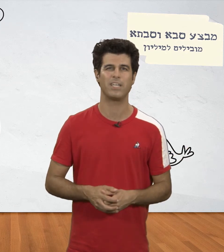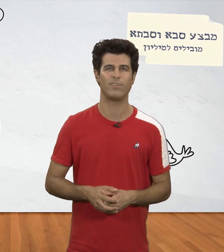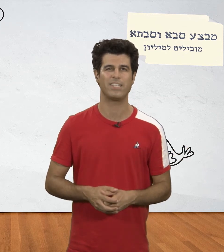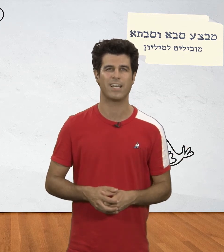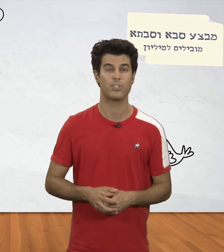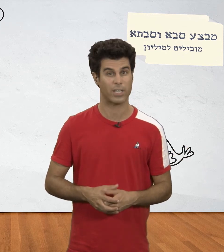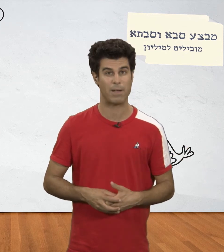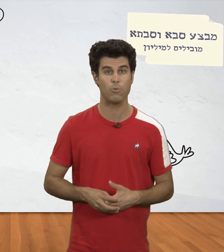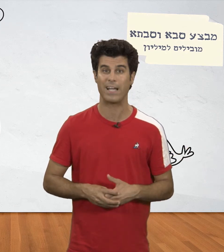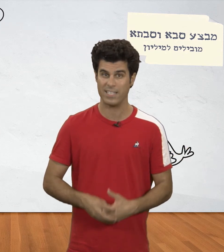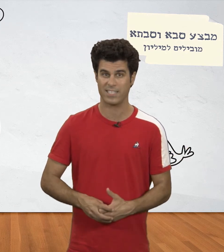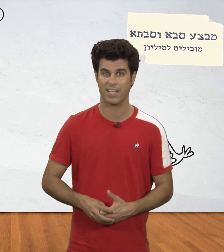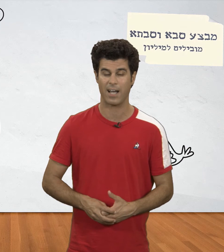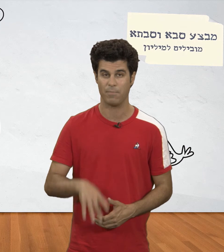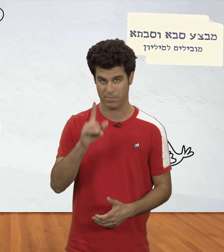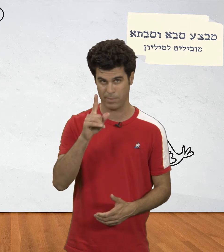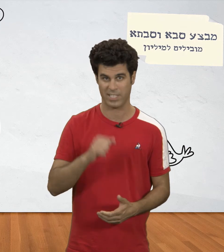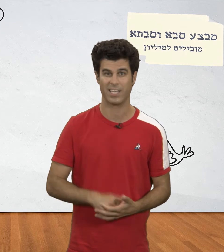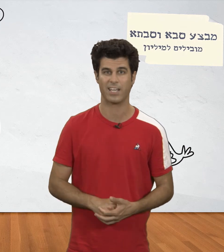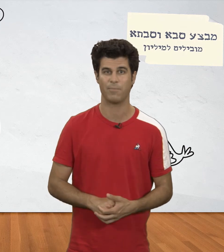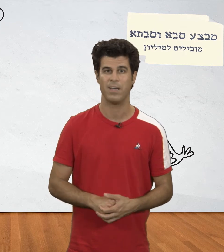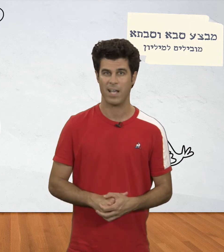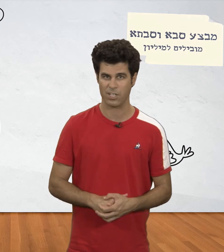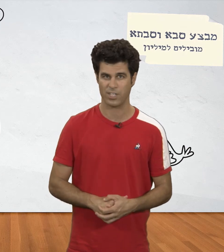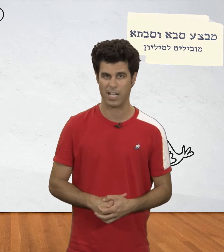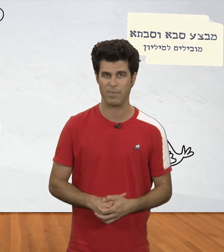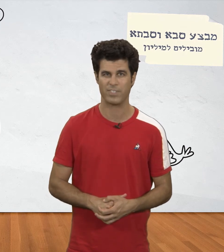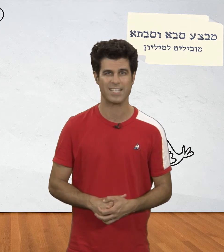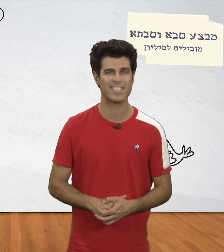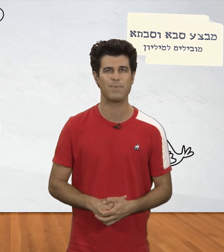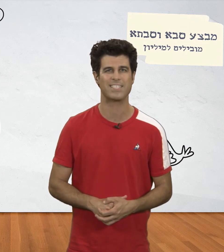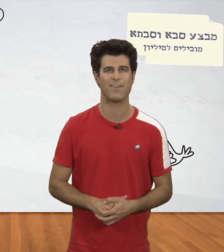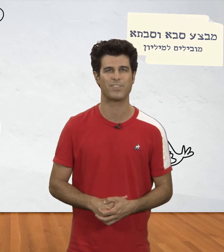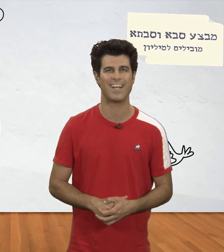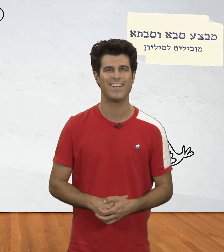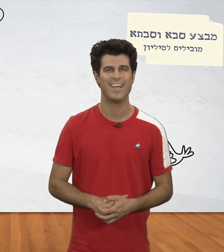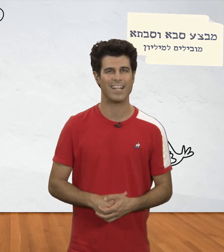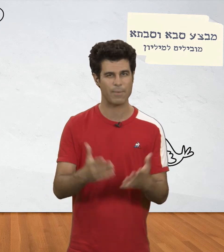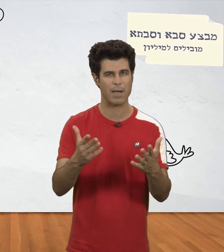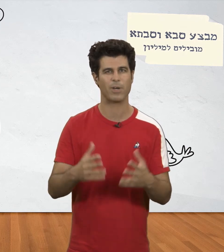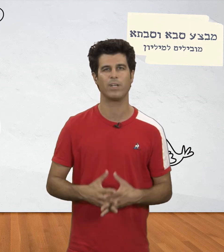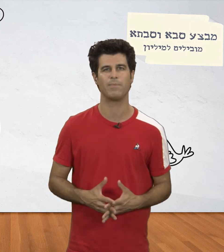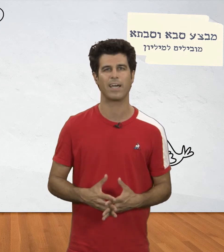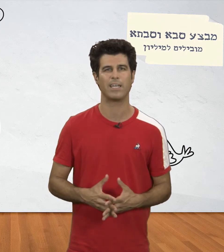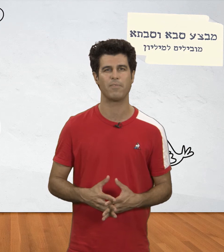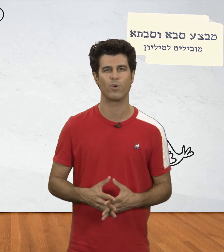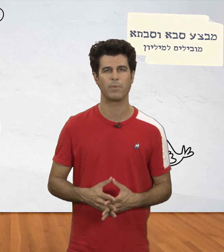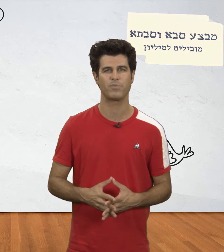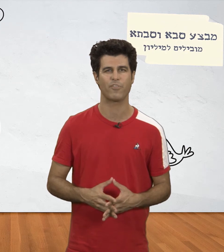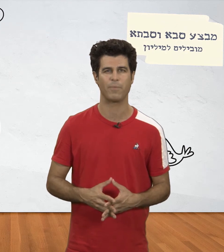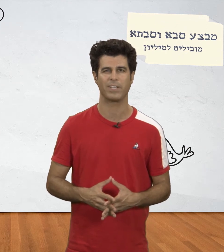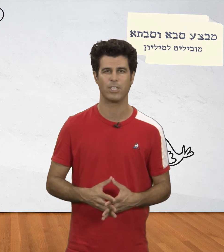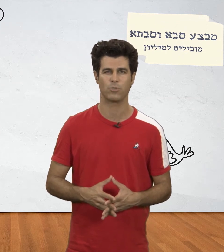רעיון מגניב ליצירה שקיבלנו באינסטגרם. אני מזכיר לכם, השטג מבצע סבא סבתא. אתם גם יכולים להכין